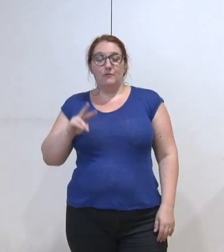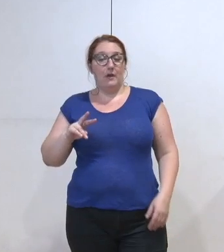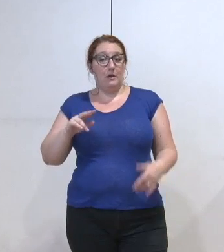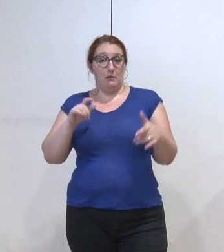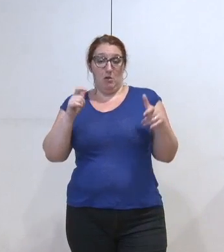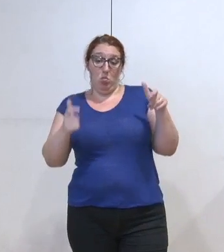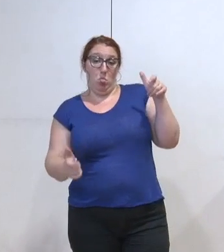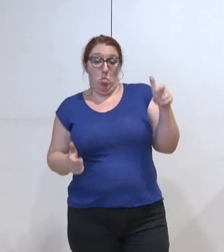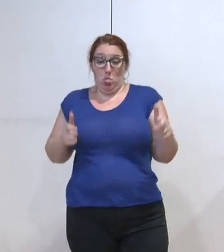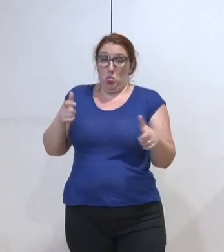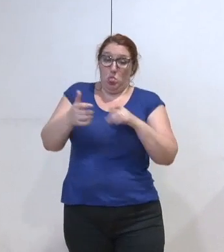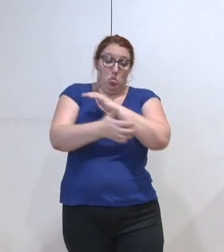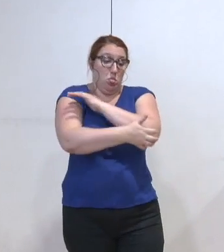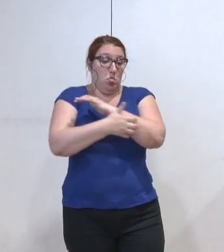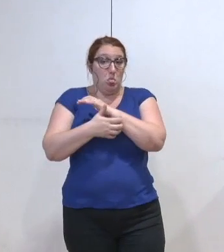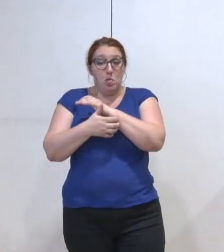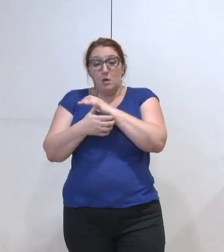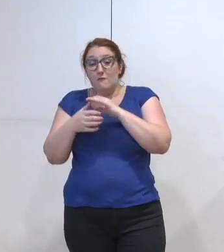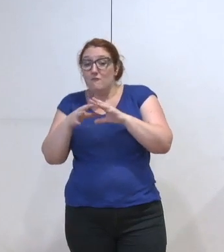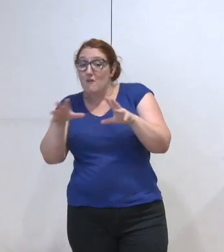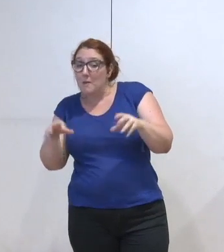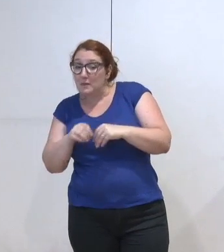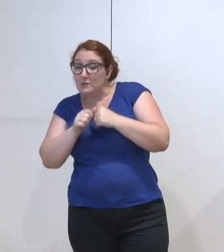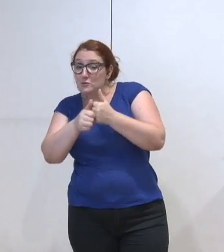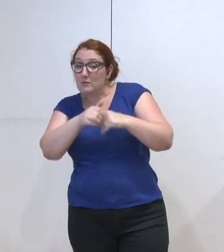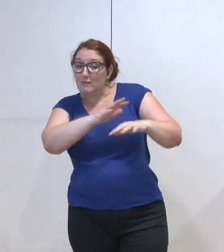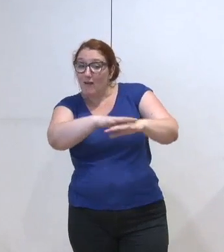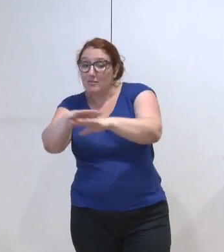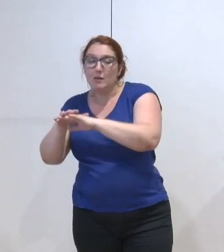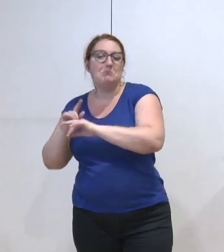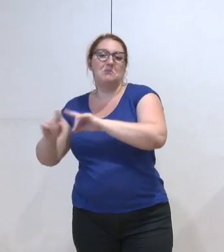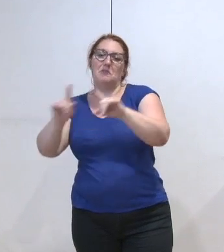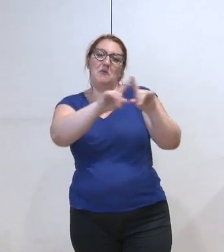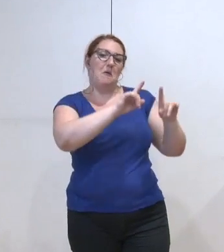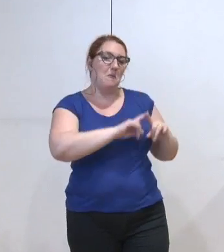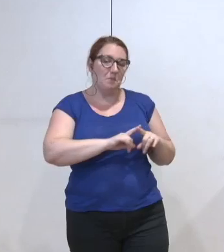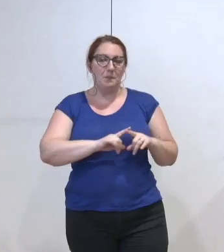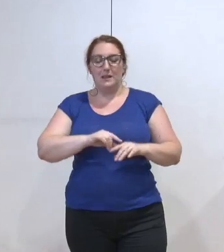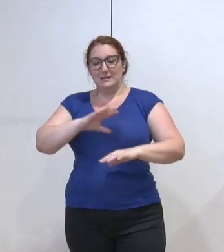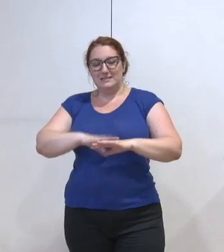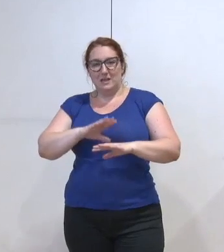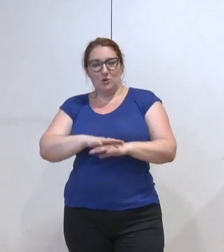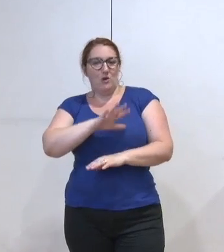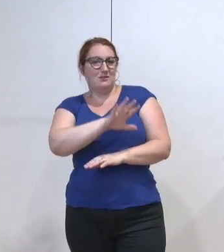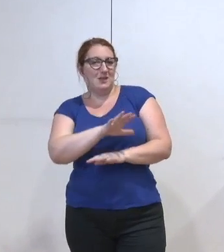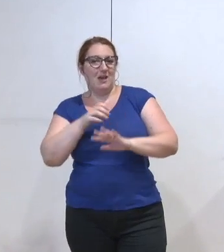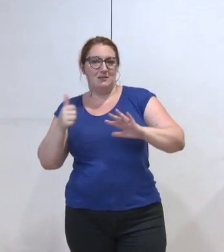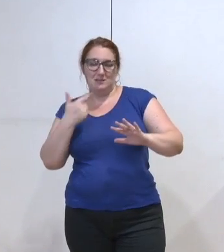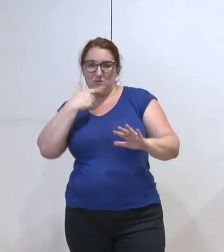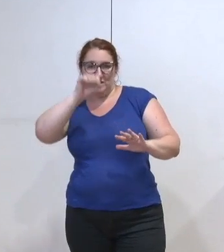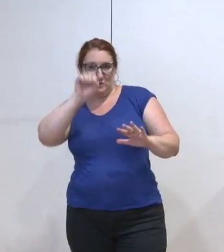ménag selon les quartiers dans les secteurs 5 et 6 donc du sud de la ville il s'agit principalement de famille avec